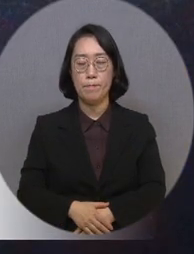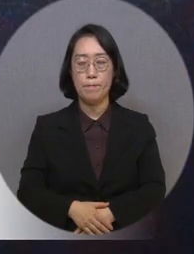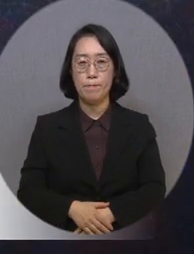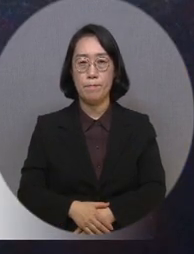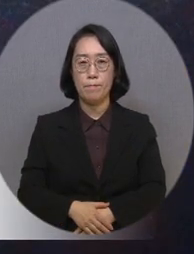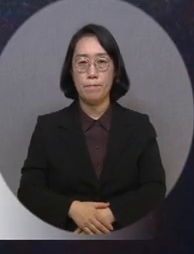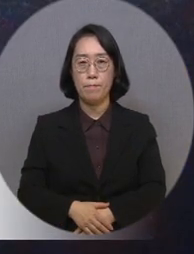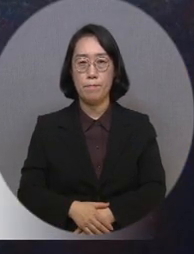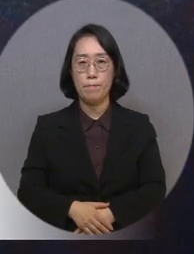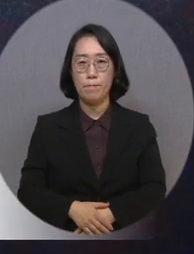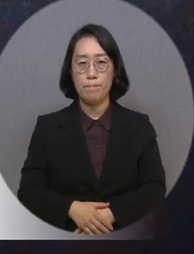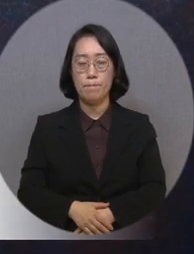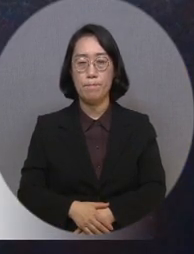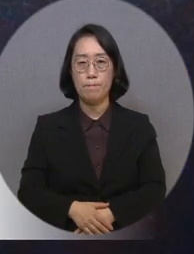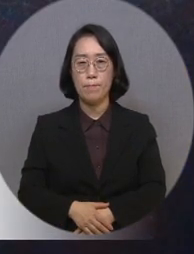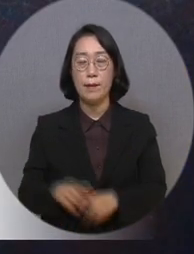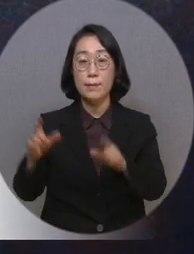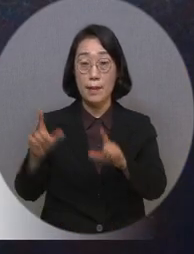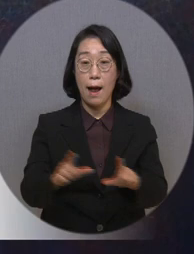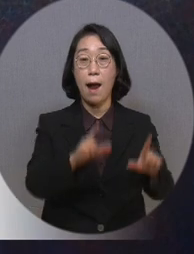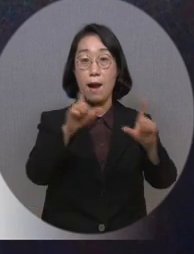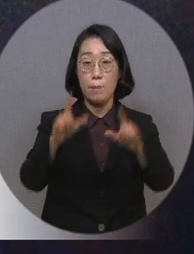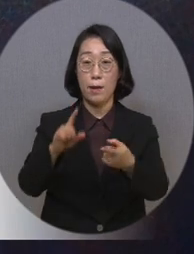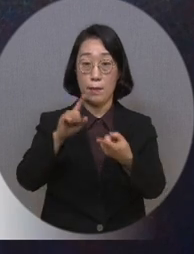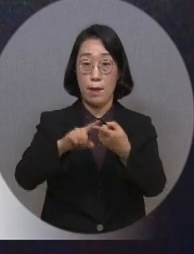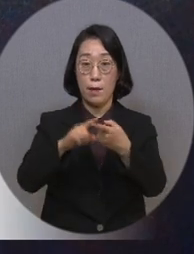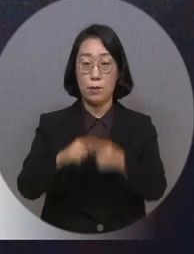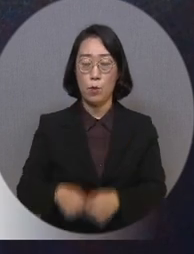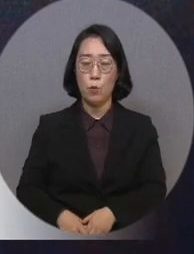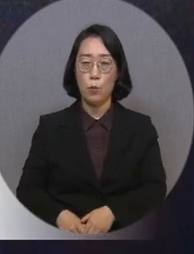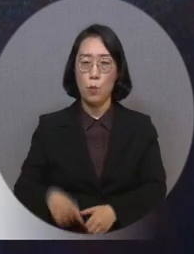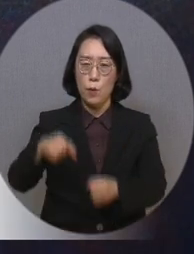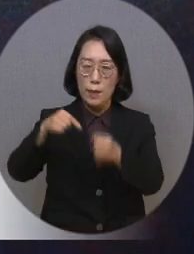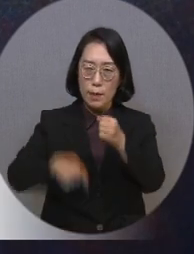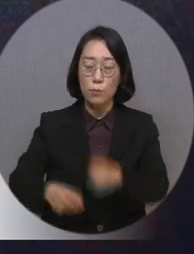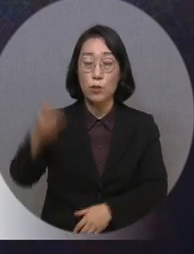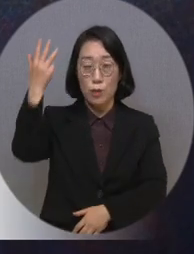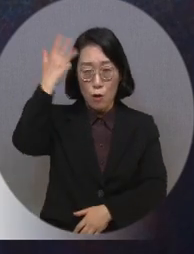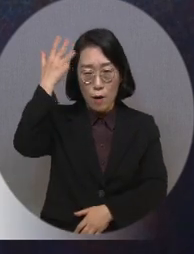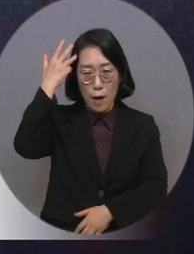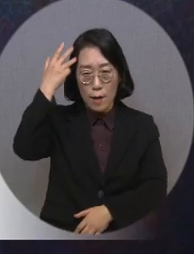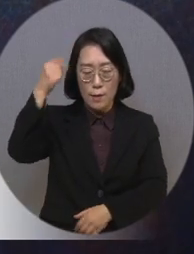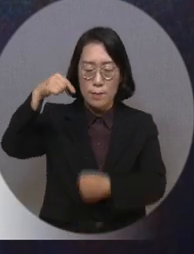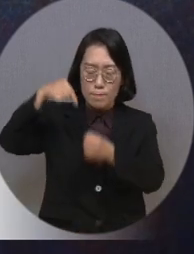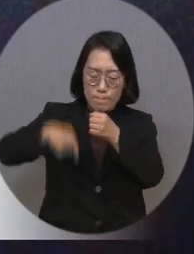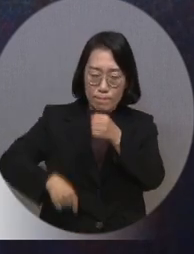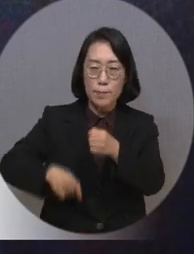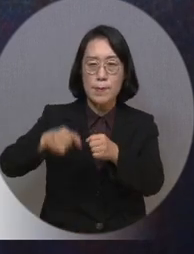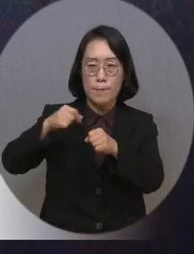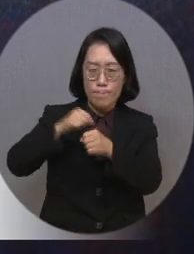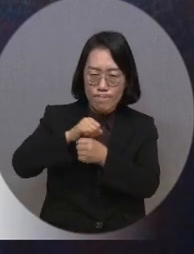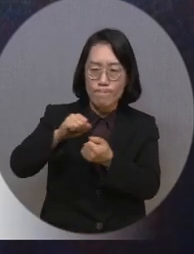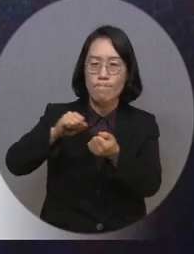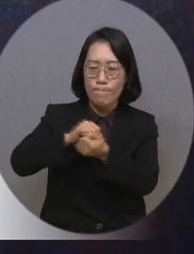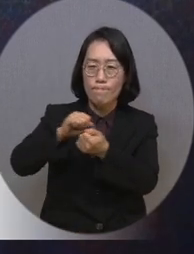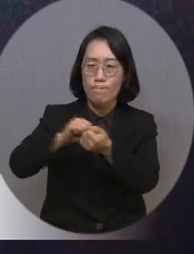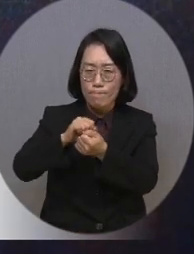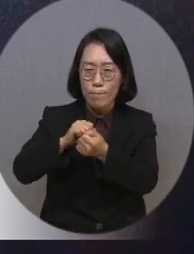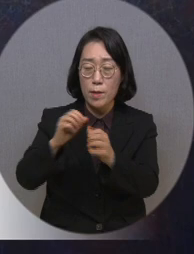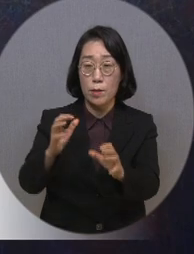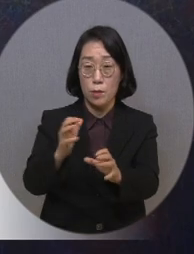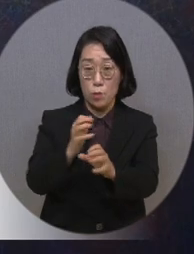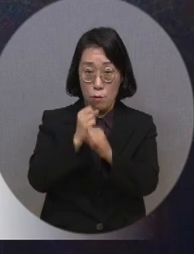그래서 주로 어떤 삶에 대해서, 철학에 대해서 깊이 사유하는 쪽으로 해가지고 어떤 개념적인